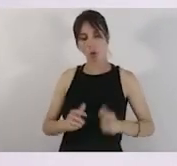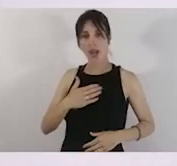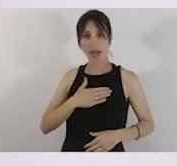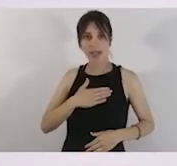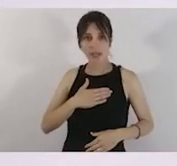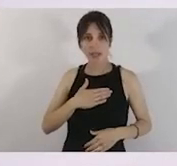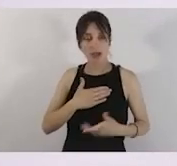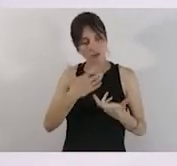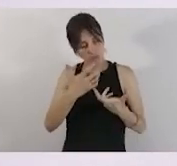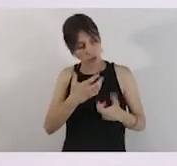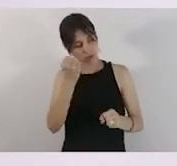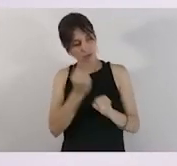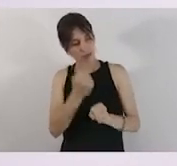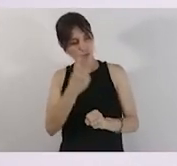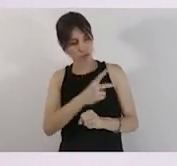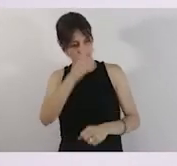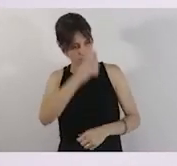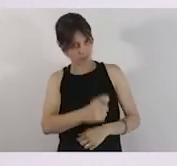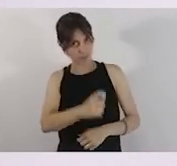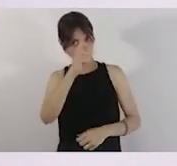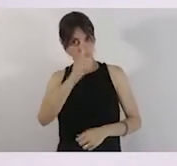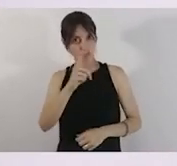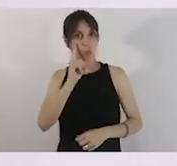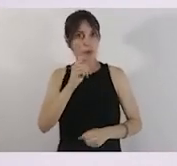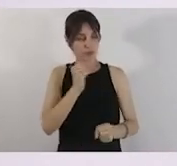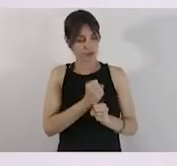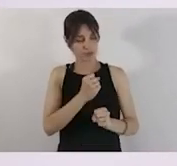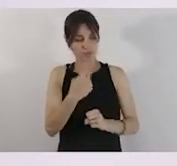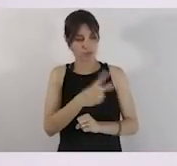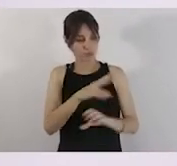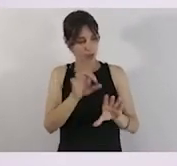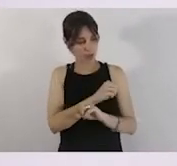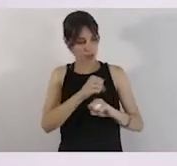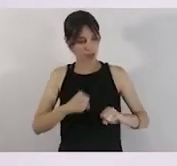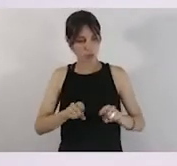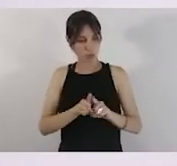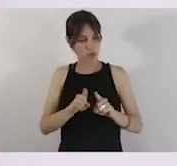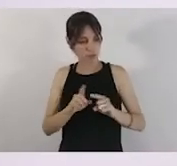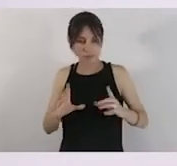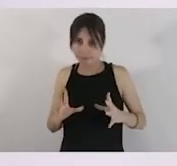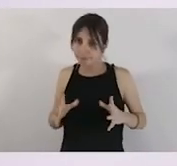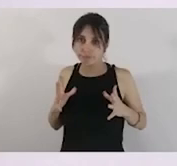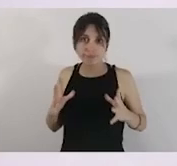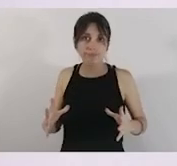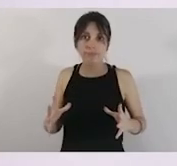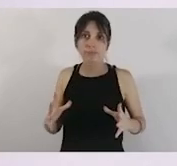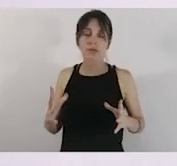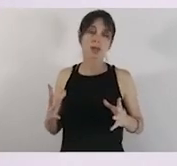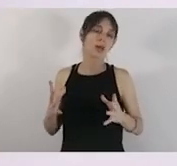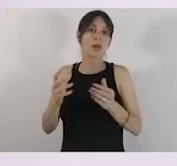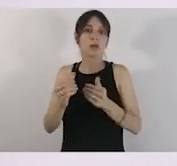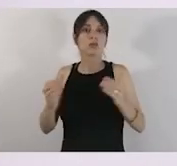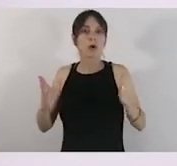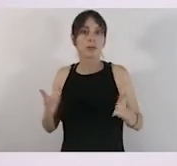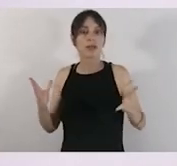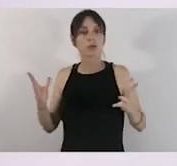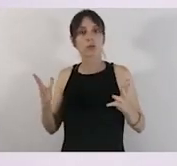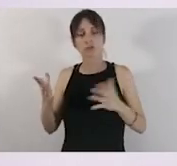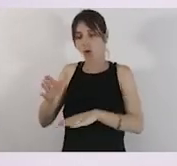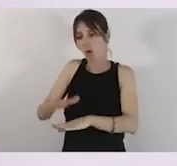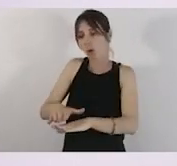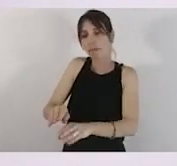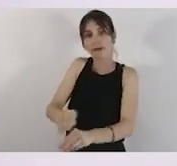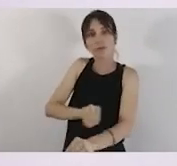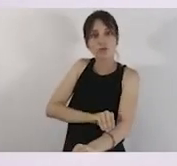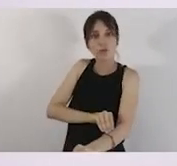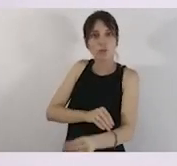qui fait un travail formidable et très volontariste dans le domaine de la prévention, hein, dans son